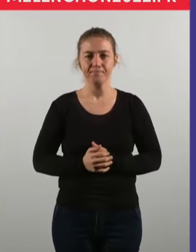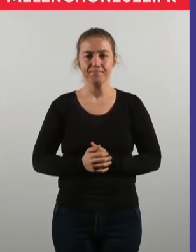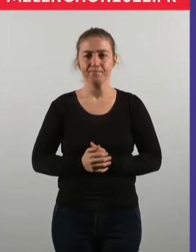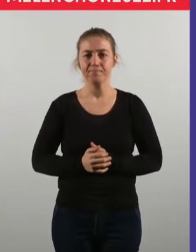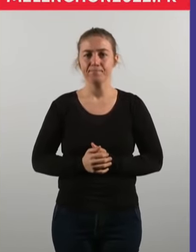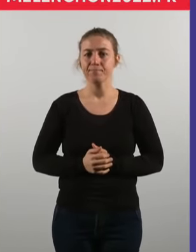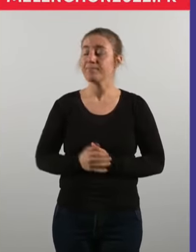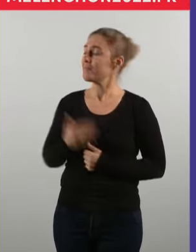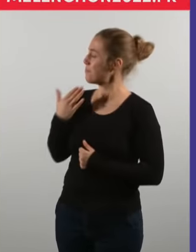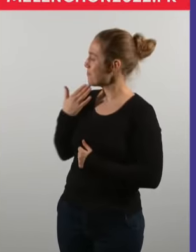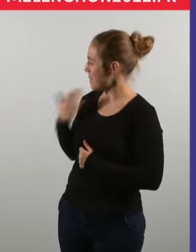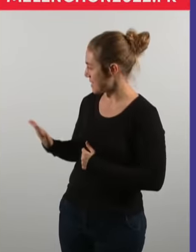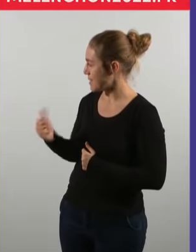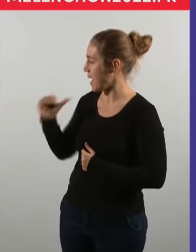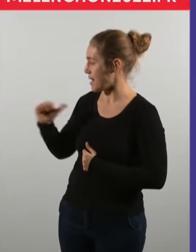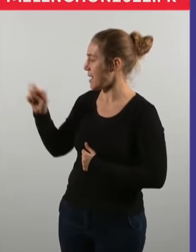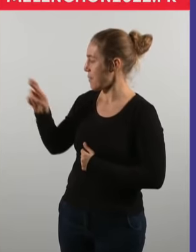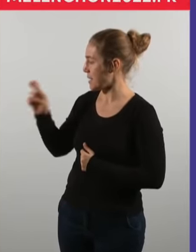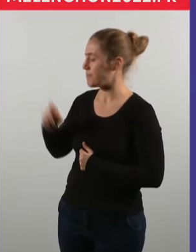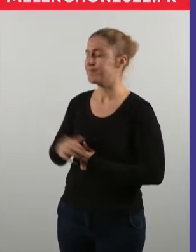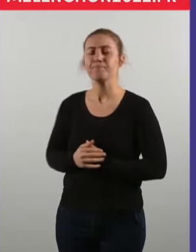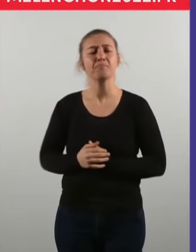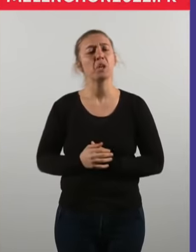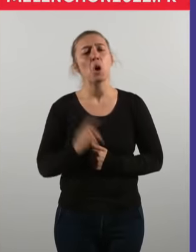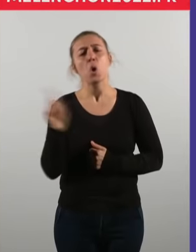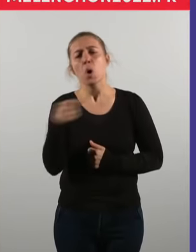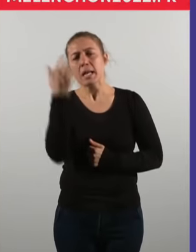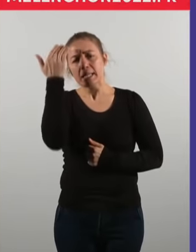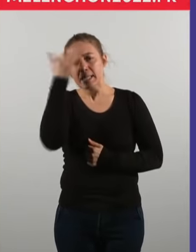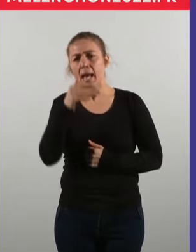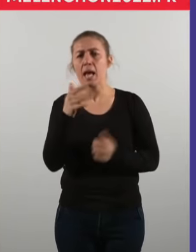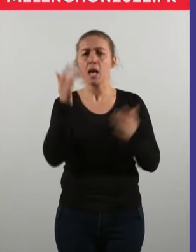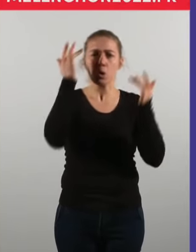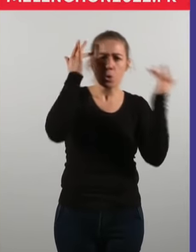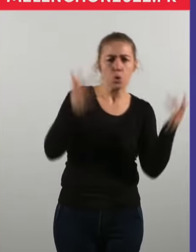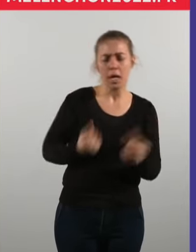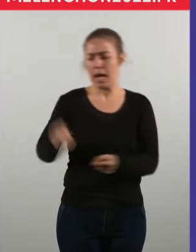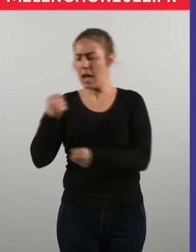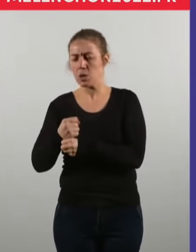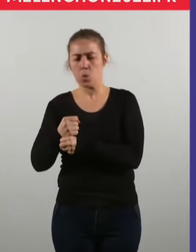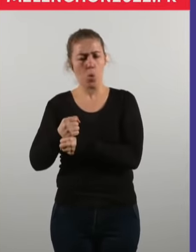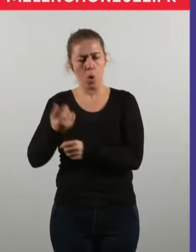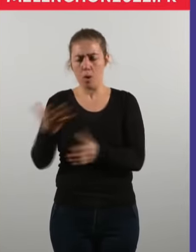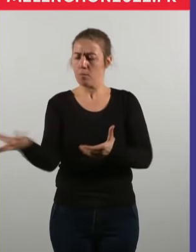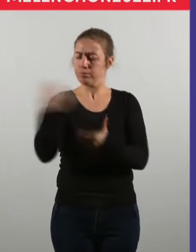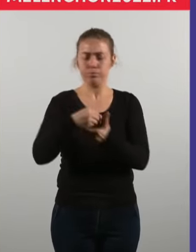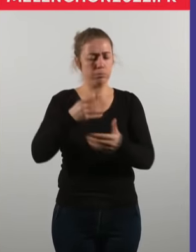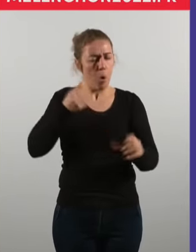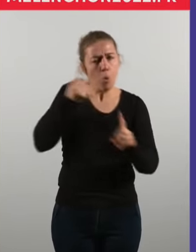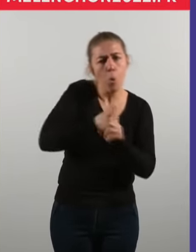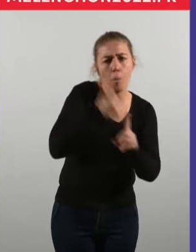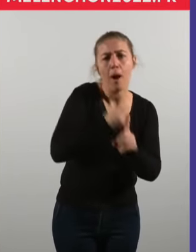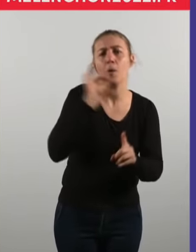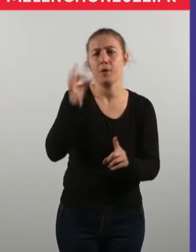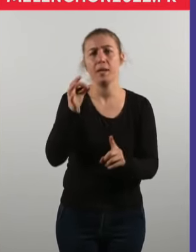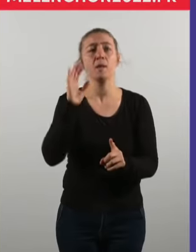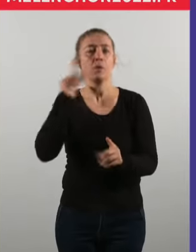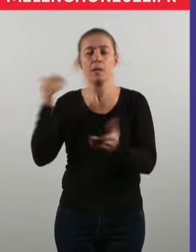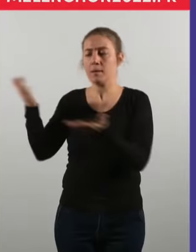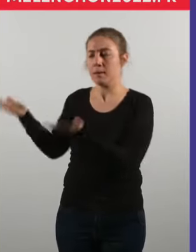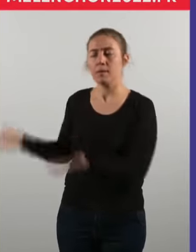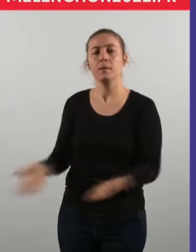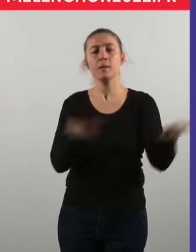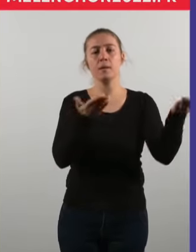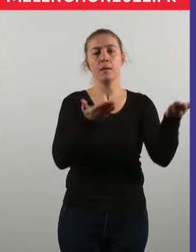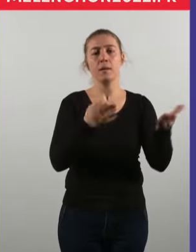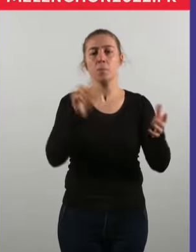Alors, vous savez à quel point la culture, la création sont essentielles dans notre combat. Place maintenant à l'acte 1